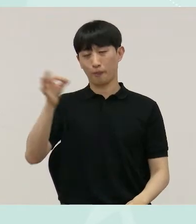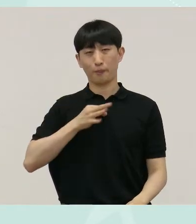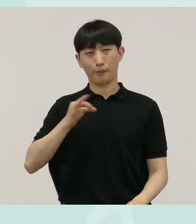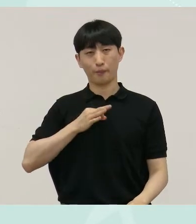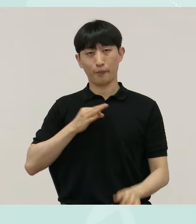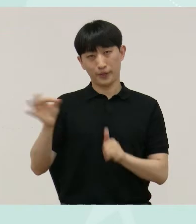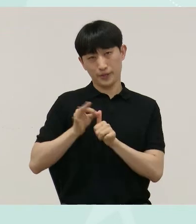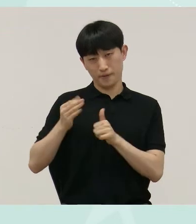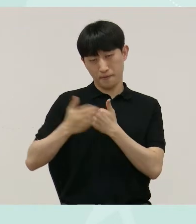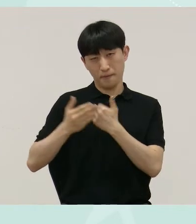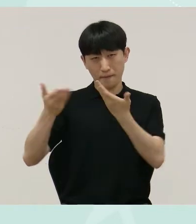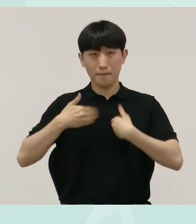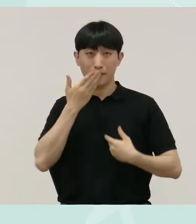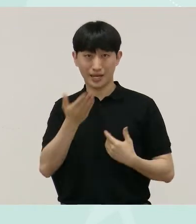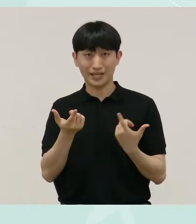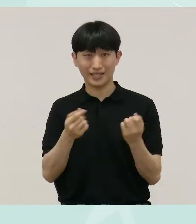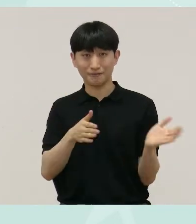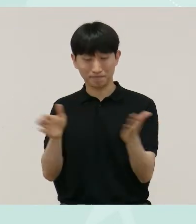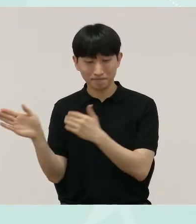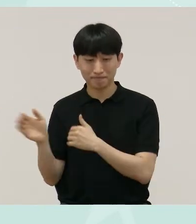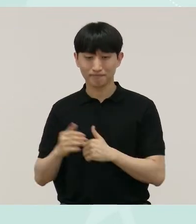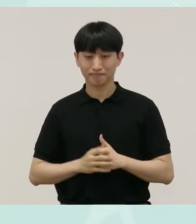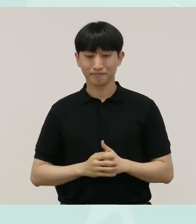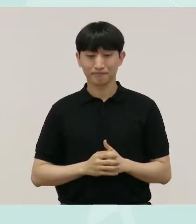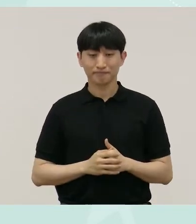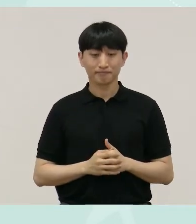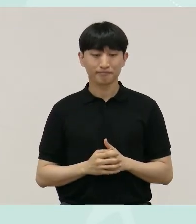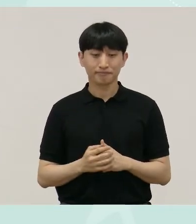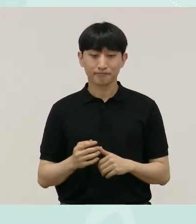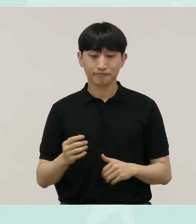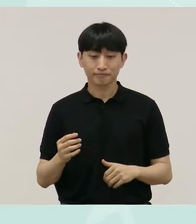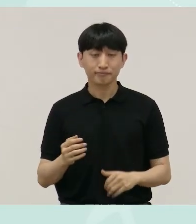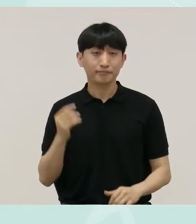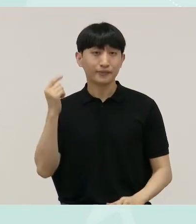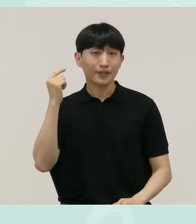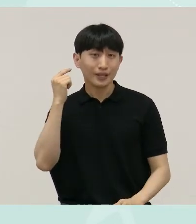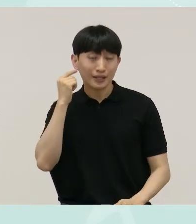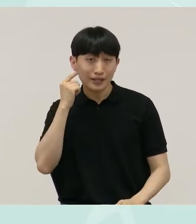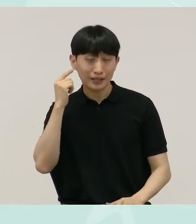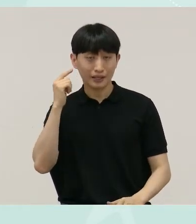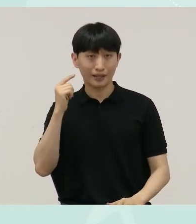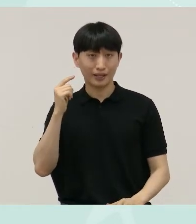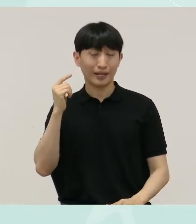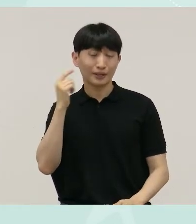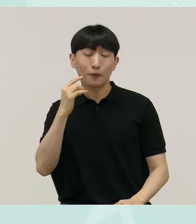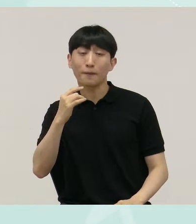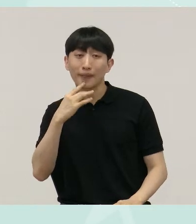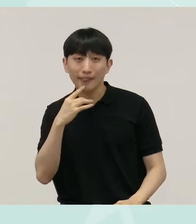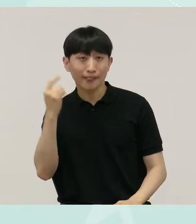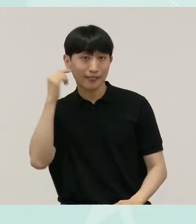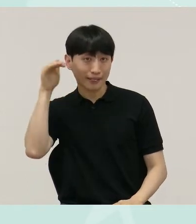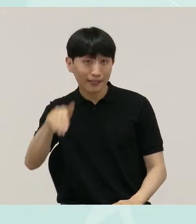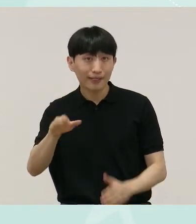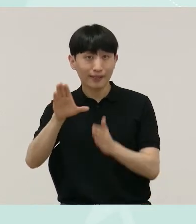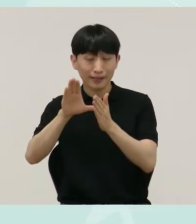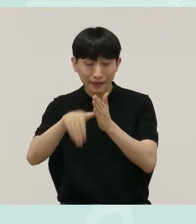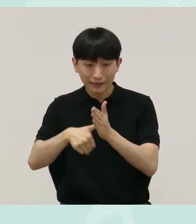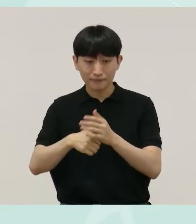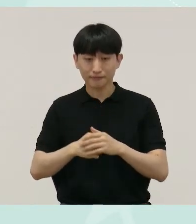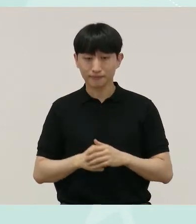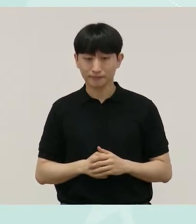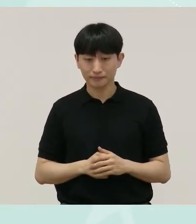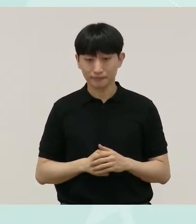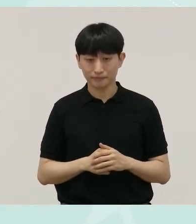이런 그 편측성 비대칭성 난청은 미국 FDA에서 2019년도에 메델사의 제품을